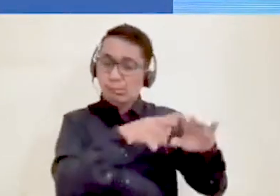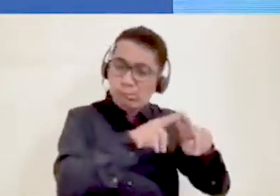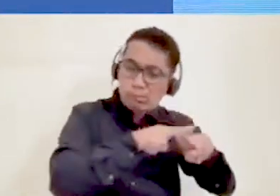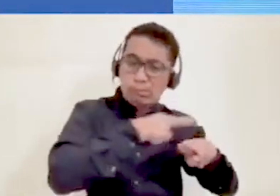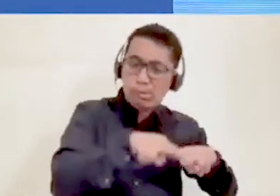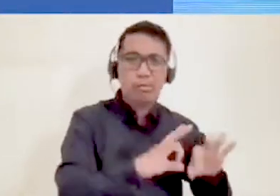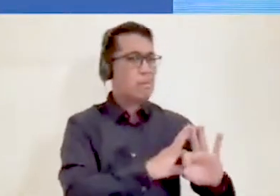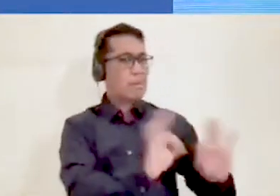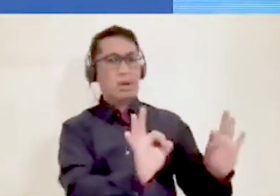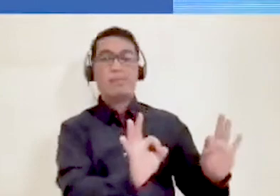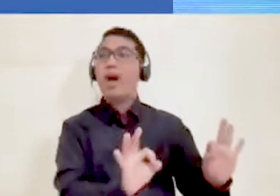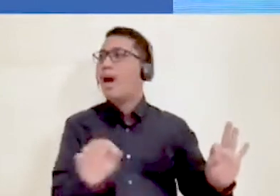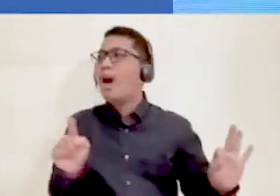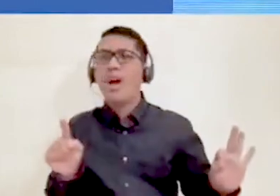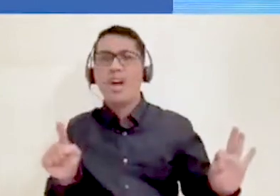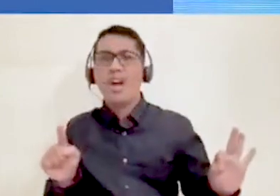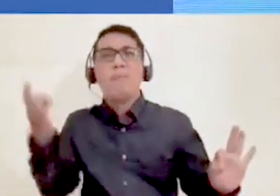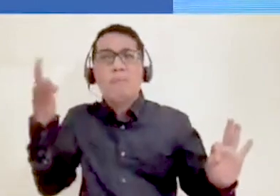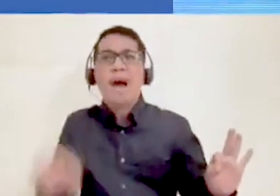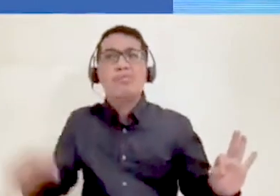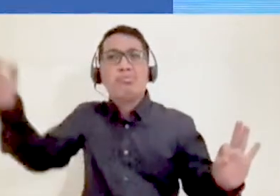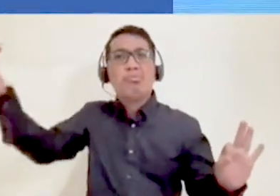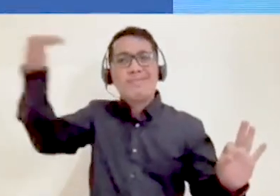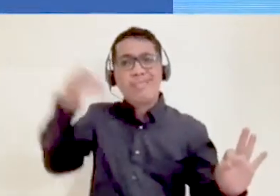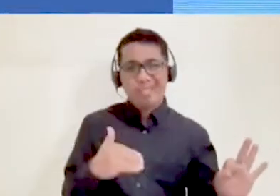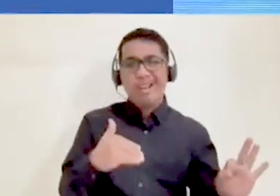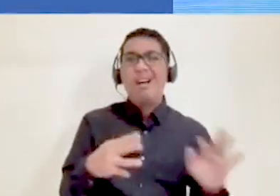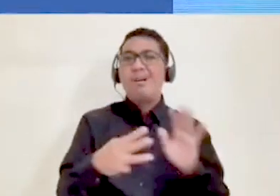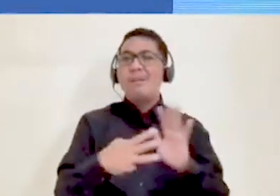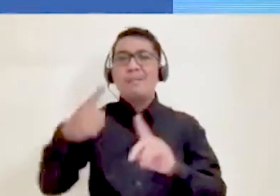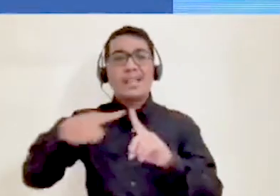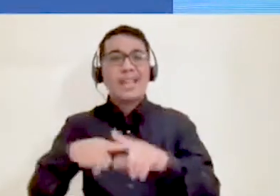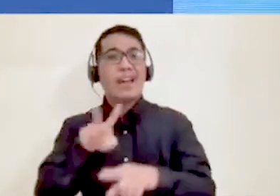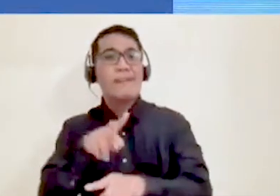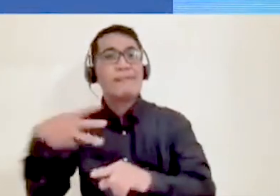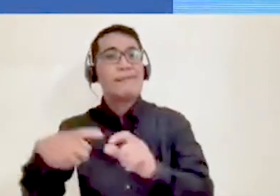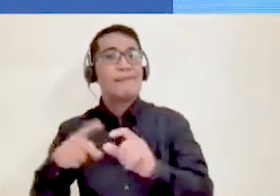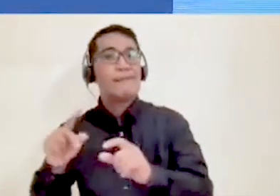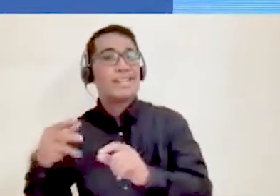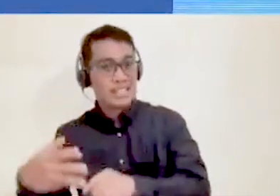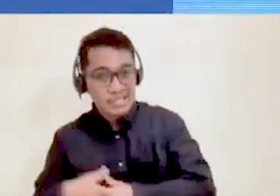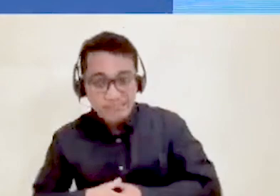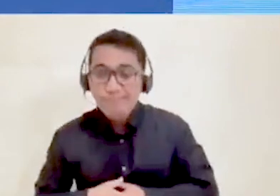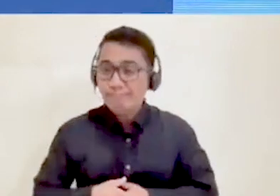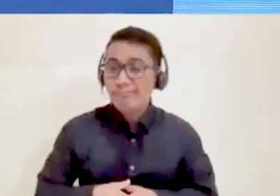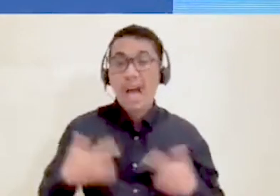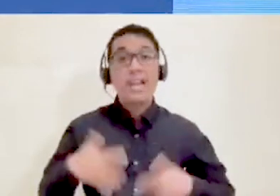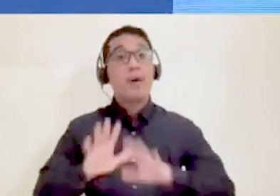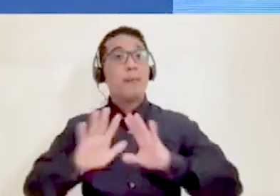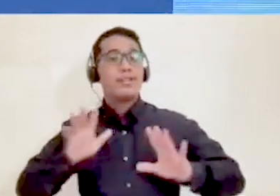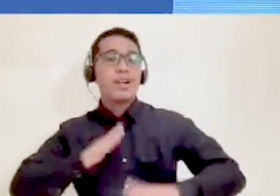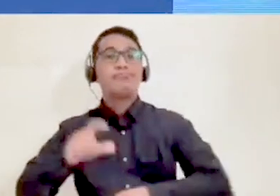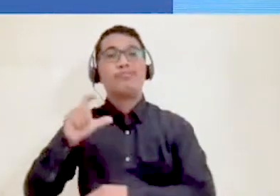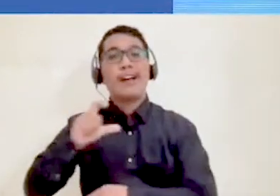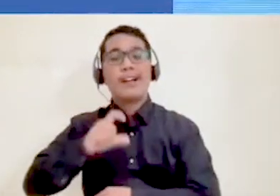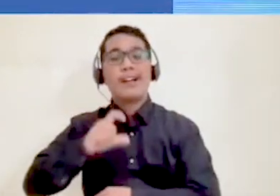sosial sekarang sudah muncul yang namanya metaverse ada banyak cara menjelaskan metaforce